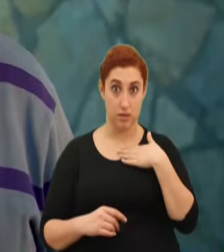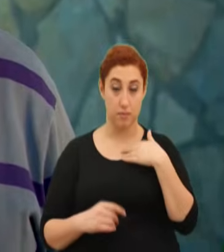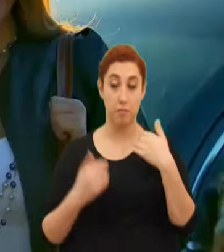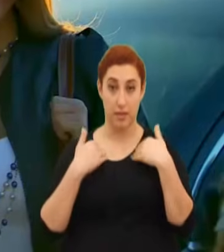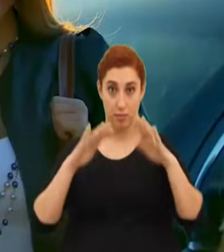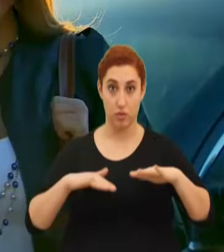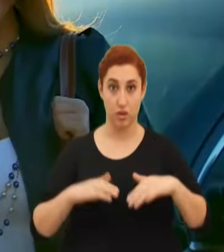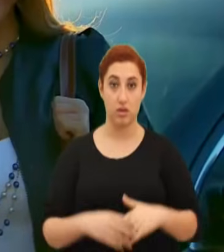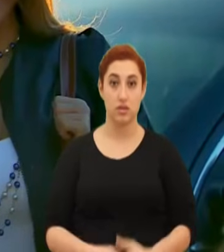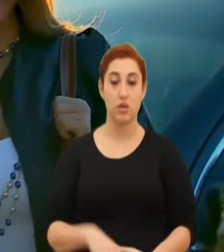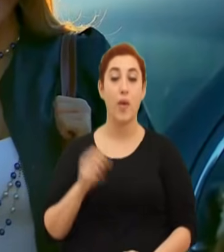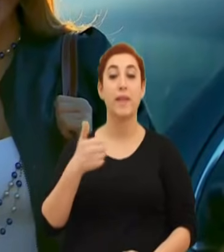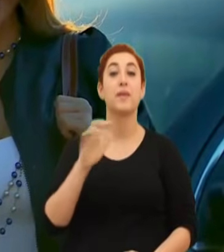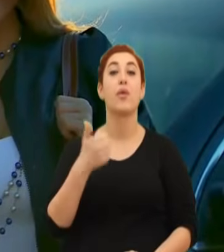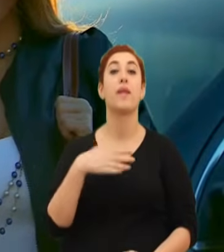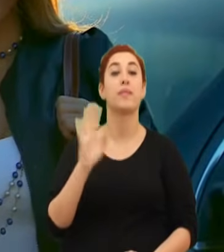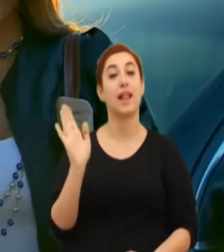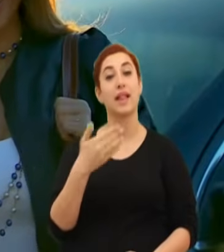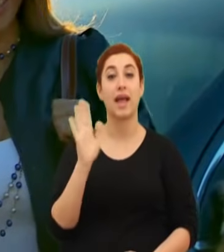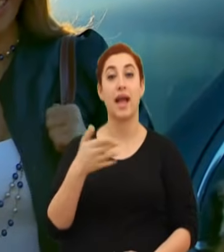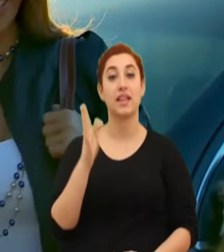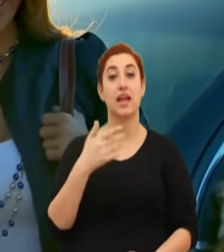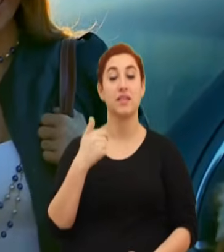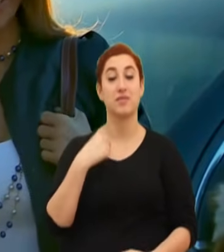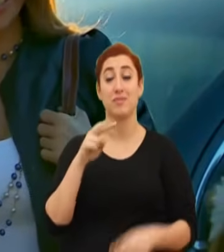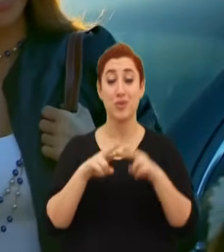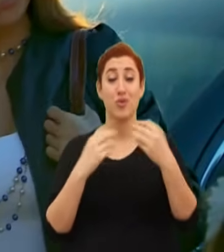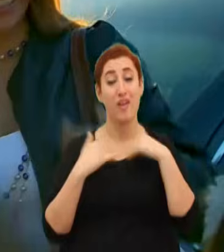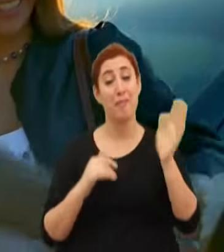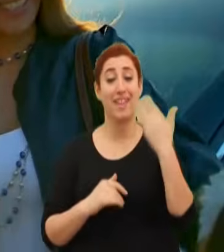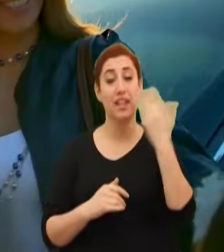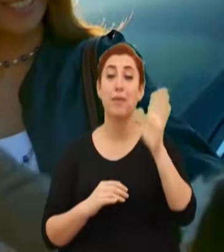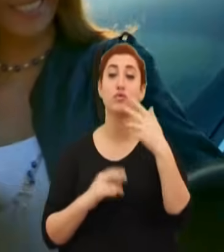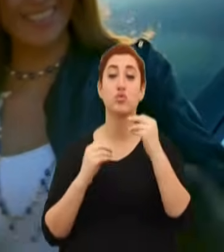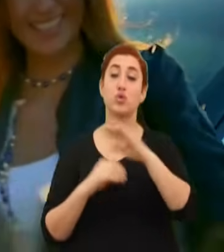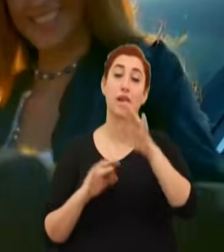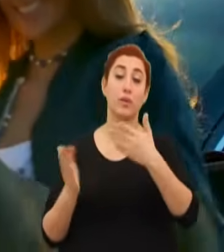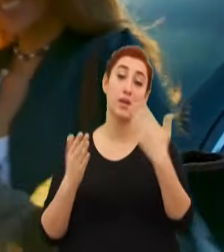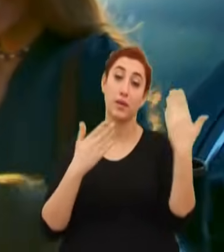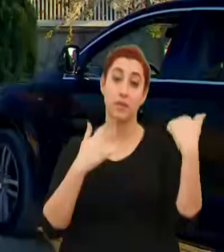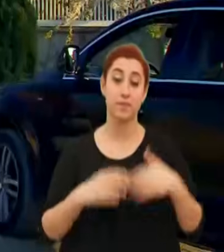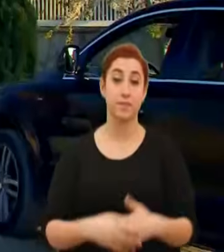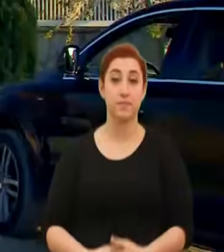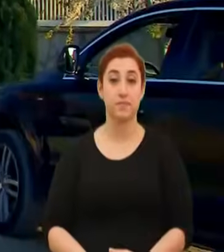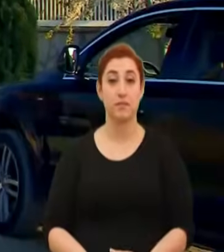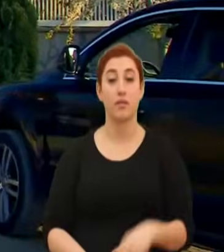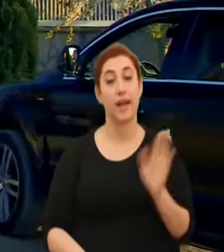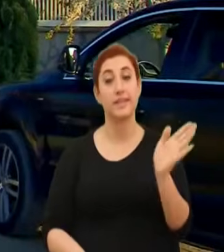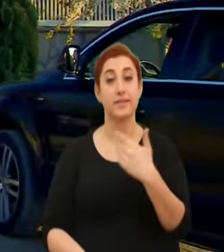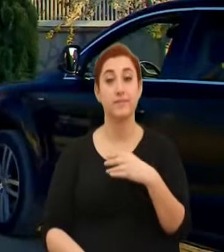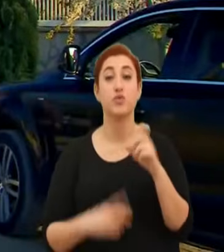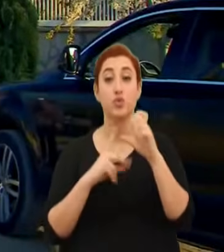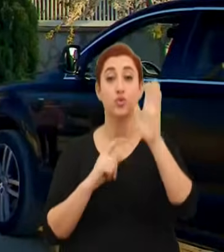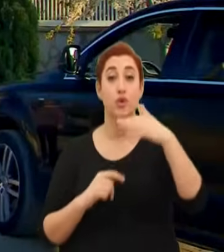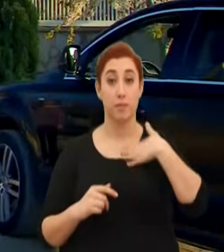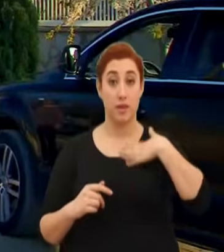bana bak. Bendeyiz. Önemli değil. Hadi. Bizi meşgul etme. Hadi gidelim. Hadi çocuklar. Hadi yürü. Hadi yürü.